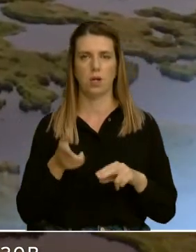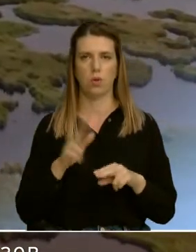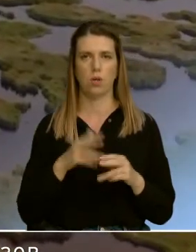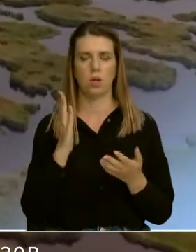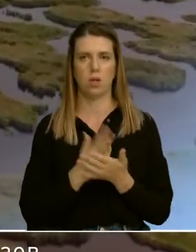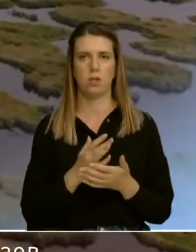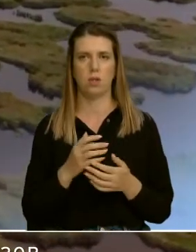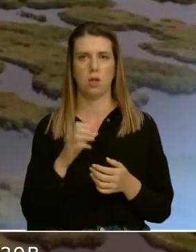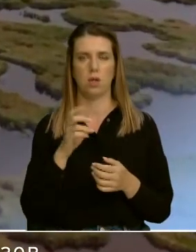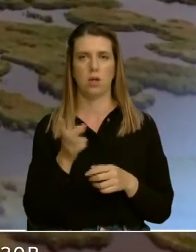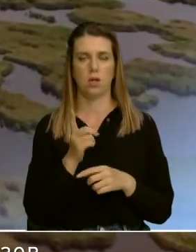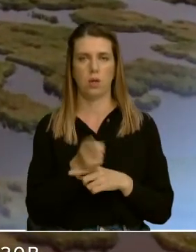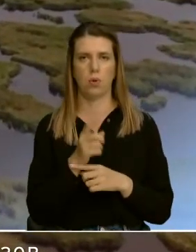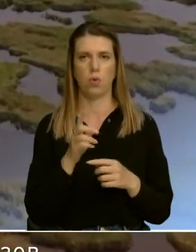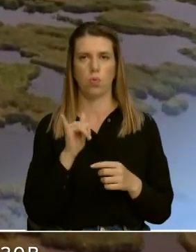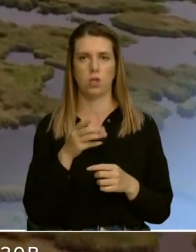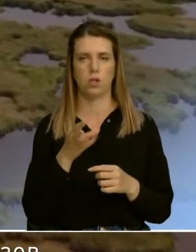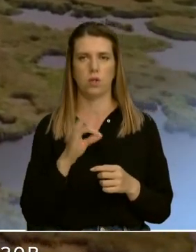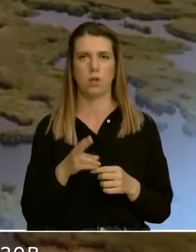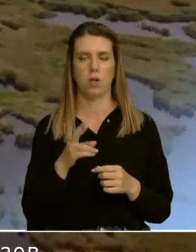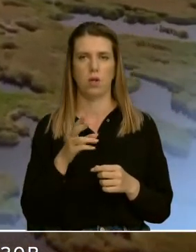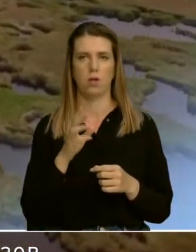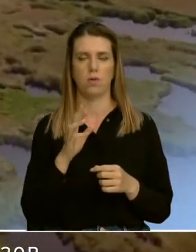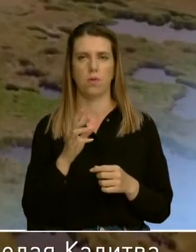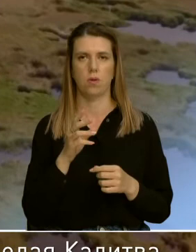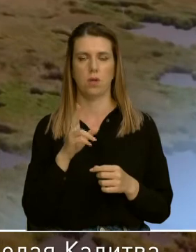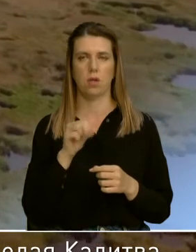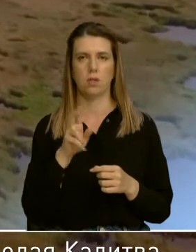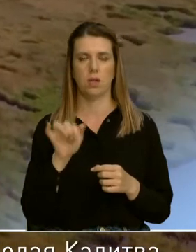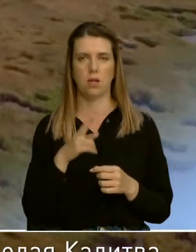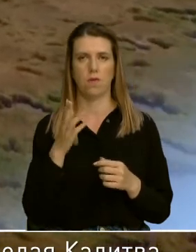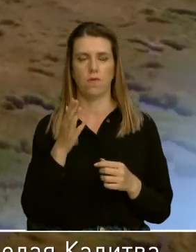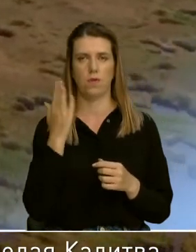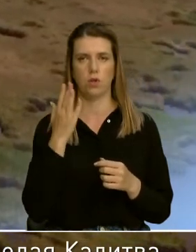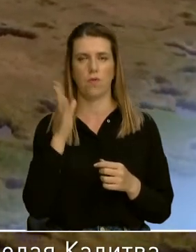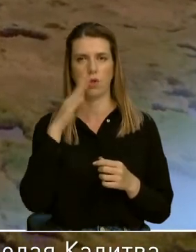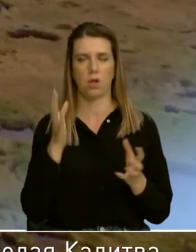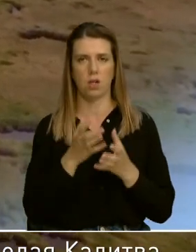которые имеют рыболовные участки. Это в основном касается каскада веселовских водохранилищ.